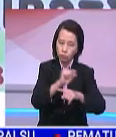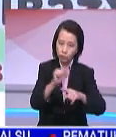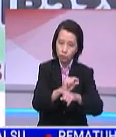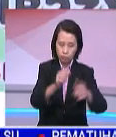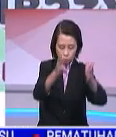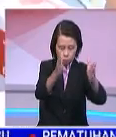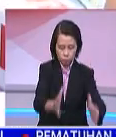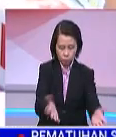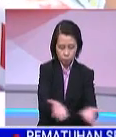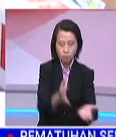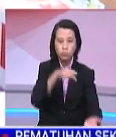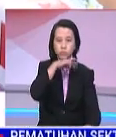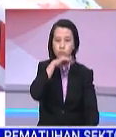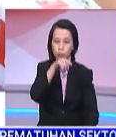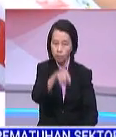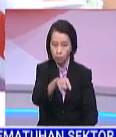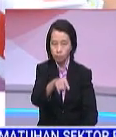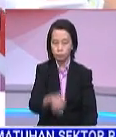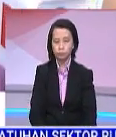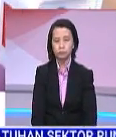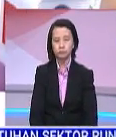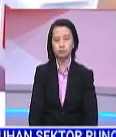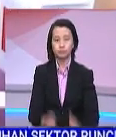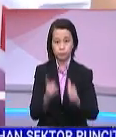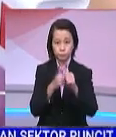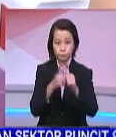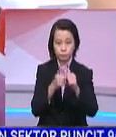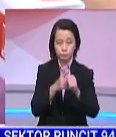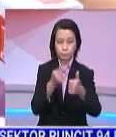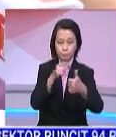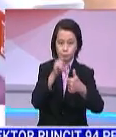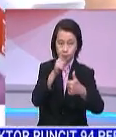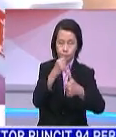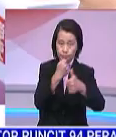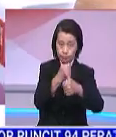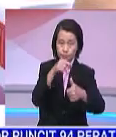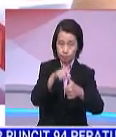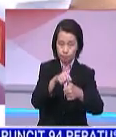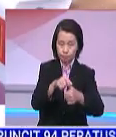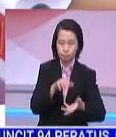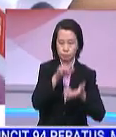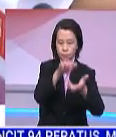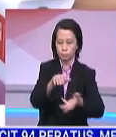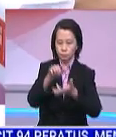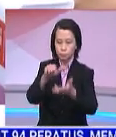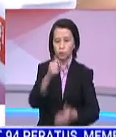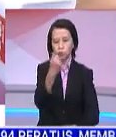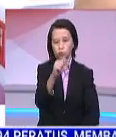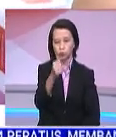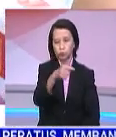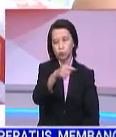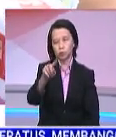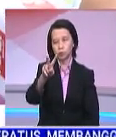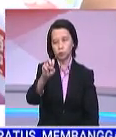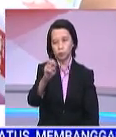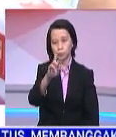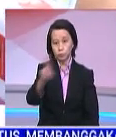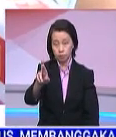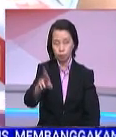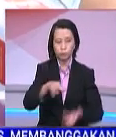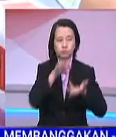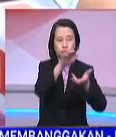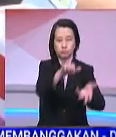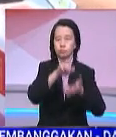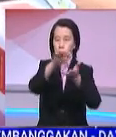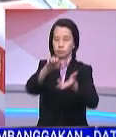sampah basah namanya dalam tahun hidup menjaga kita dalam 10 Rp20.000 ke-25